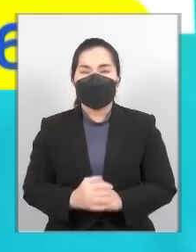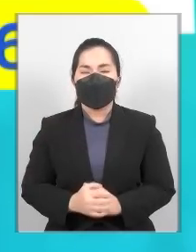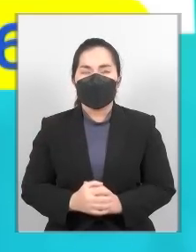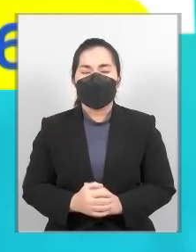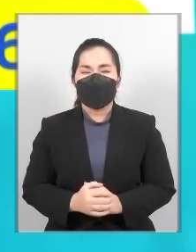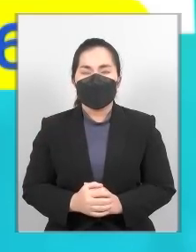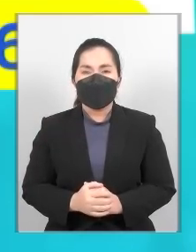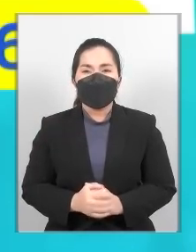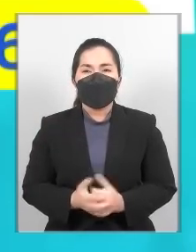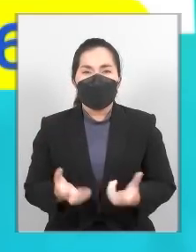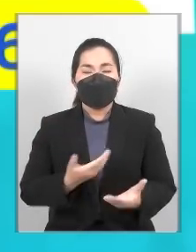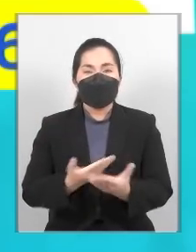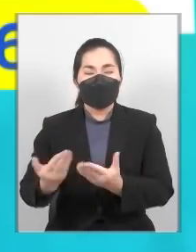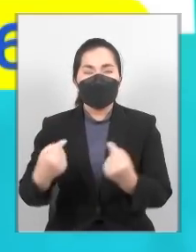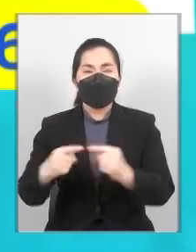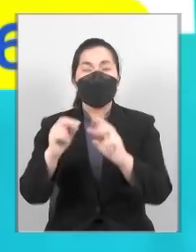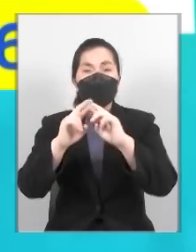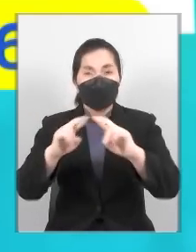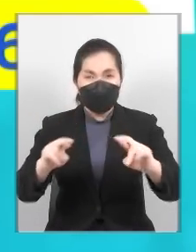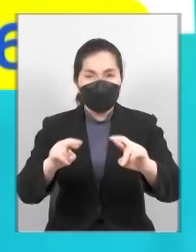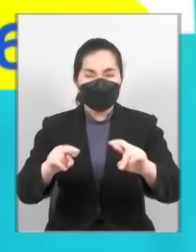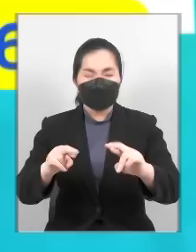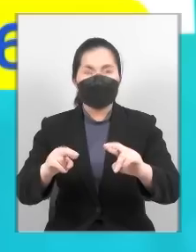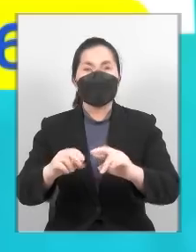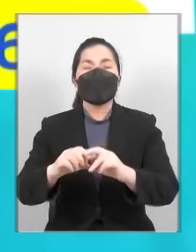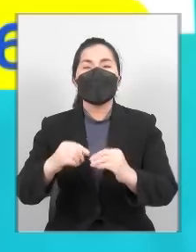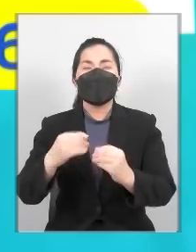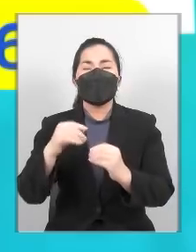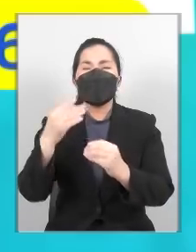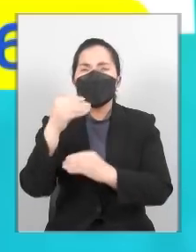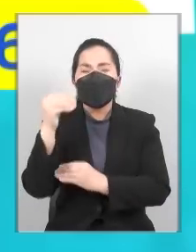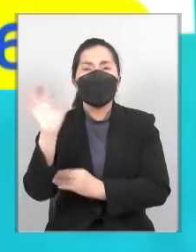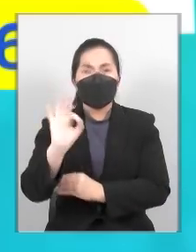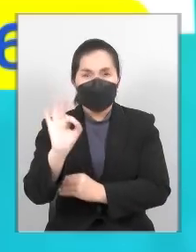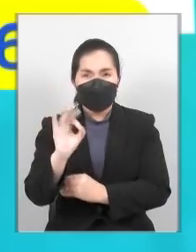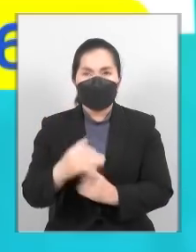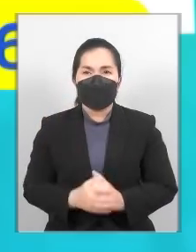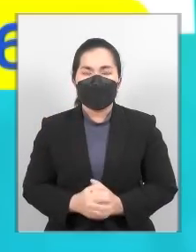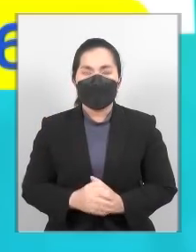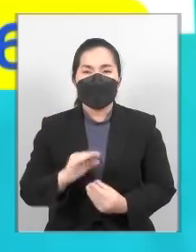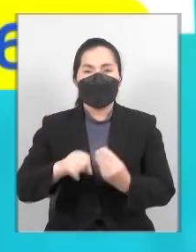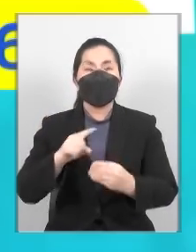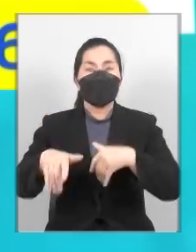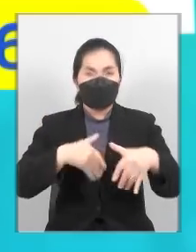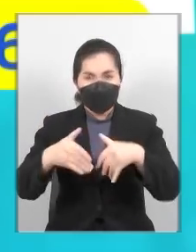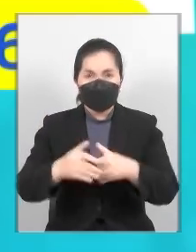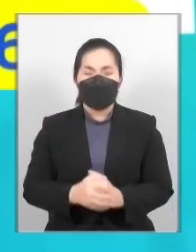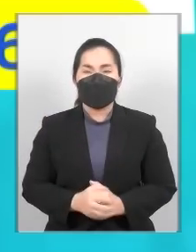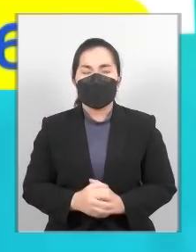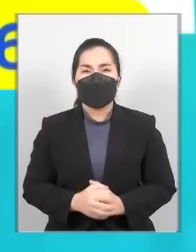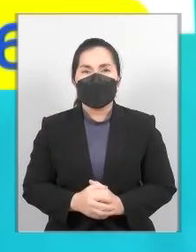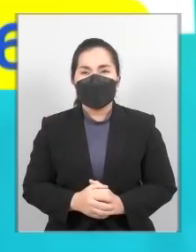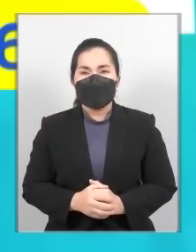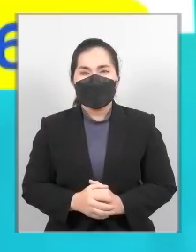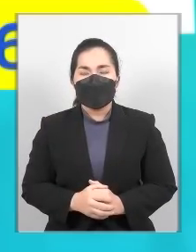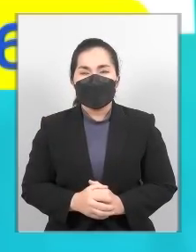เงินในการซื้อของจากร้านธงฟ้าราคาประหยัดหรือว่าเศรษฐกิจท้องถิ่นเนี่ยแหละค่ะ ครับ ผู้ร่วมโครงการจะต้องเข้าคนละครึ่งเฟส5นี่แหละแล้